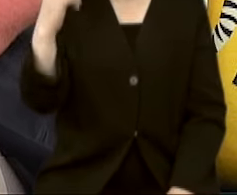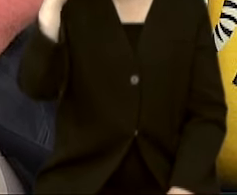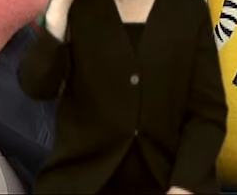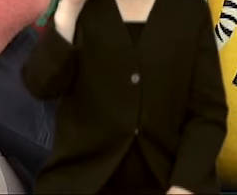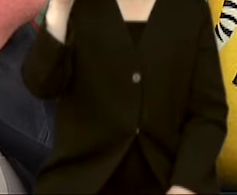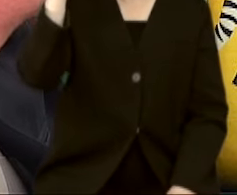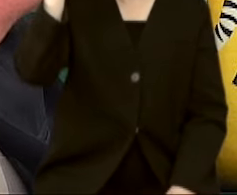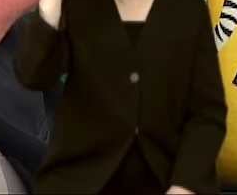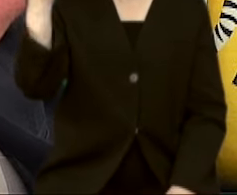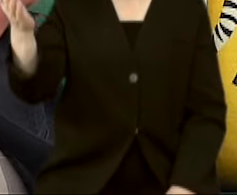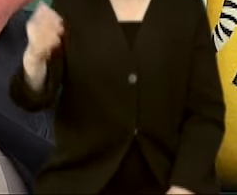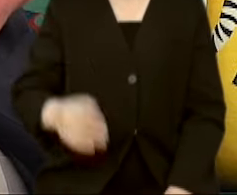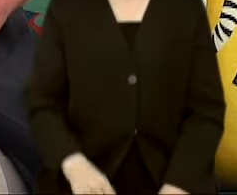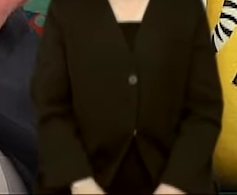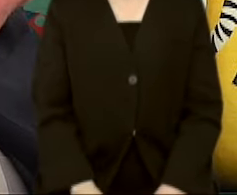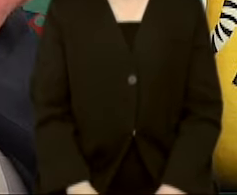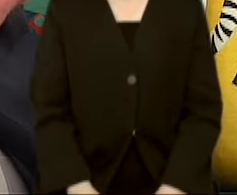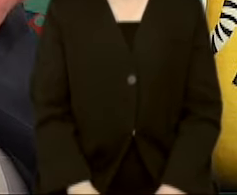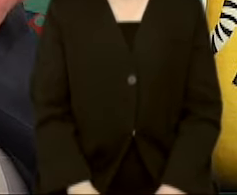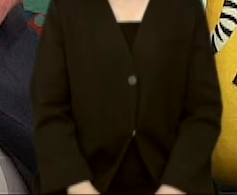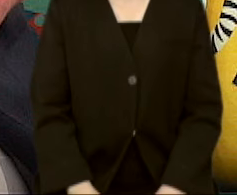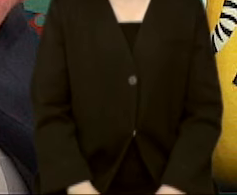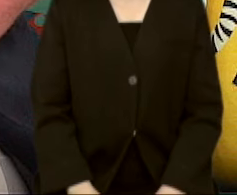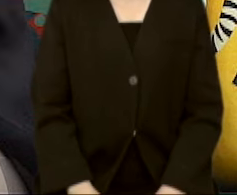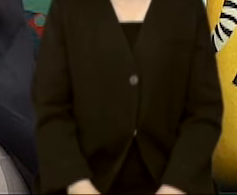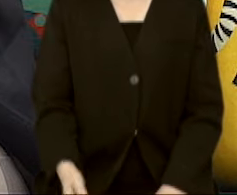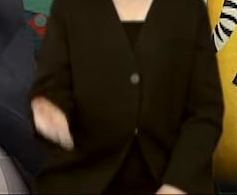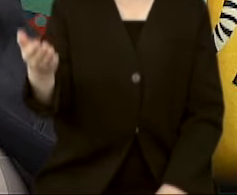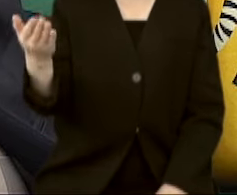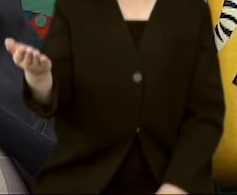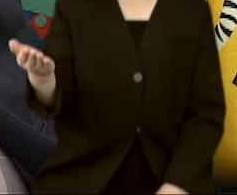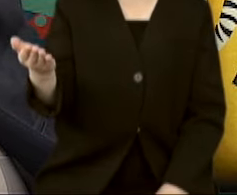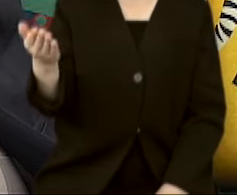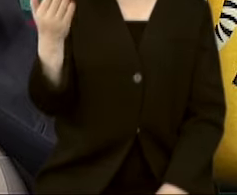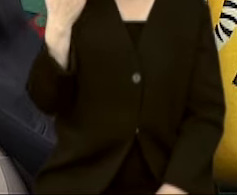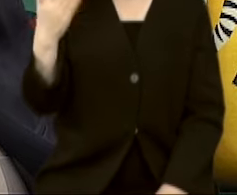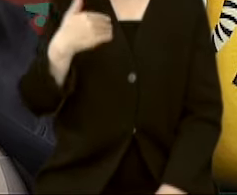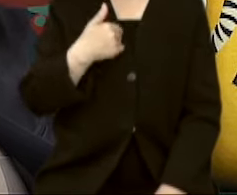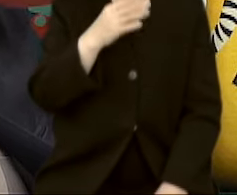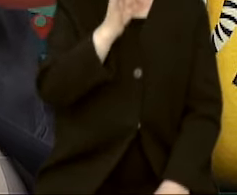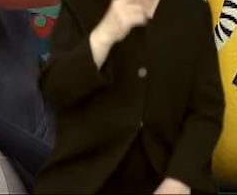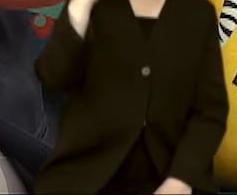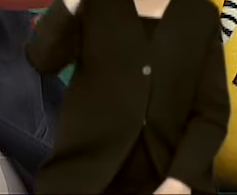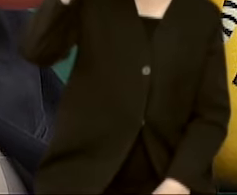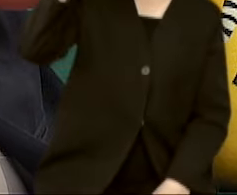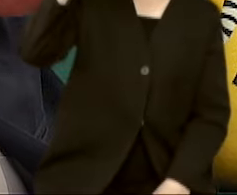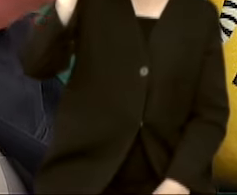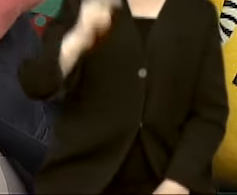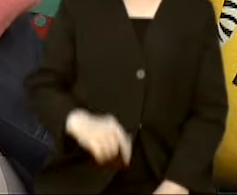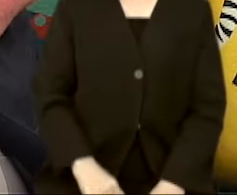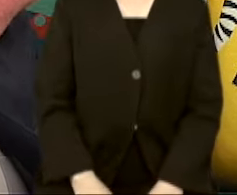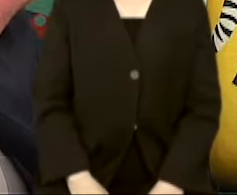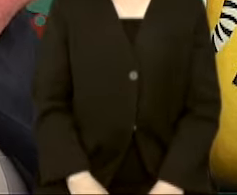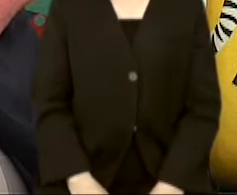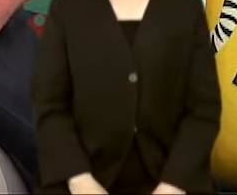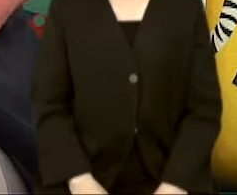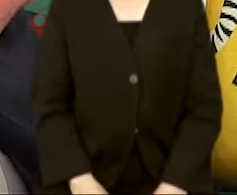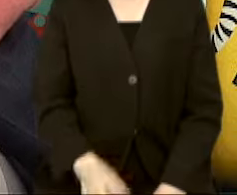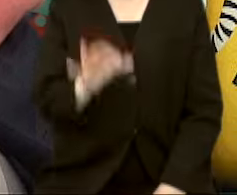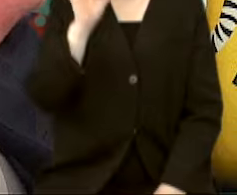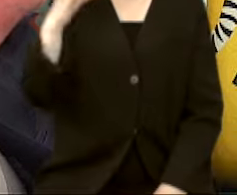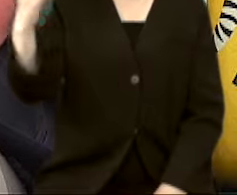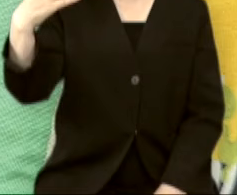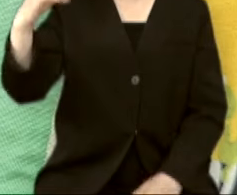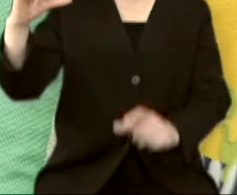왜 할 수가 없습니까? 그랬더니 당신들은 할 수 있는데 왜 우리는 할 수 없어요? 그랬더니 절대